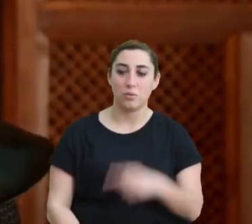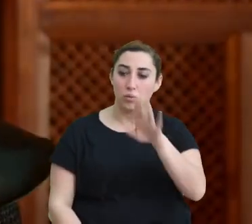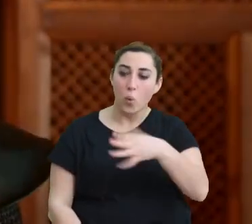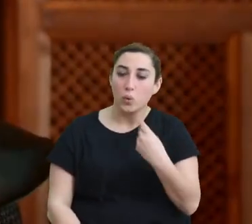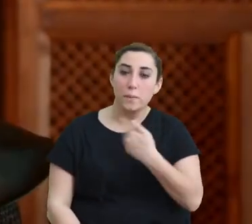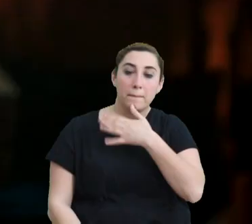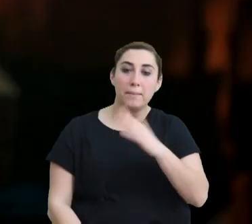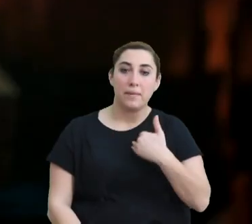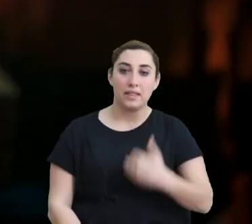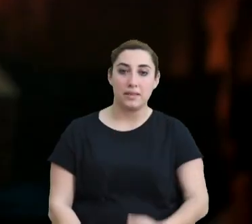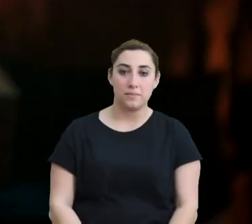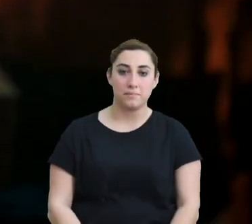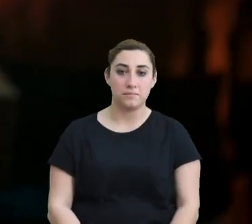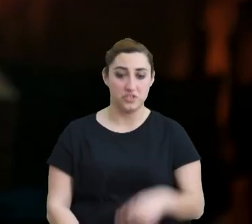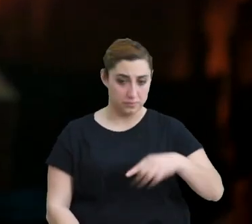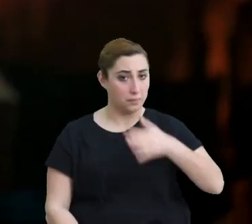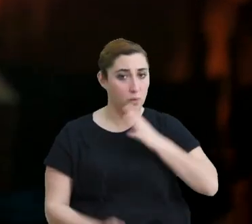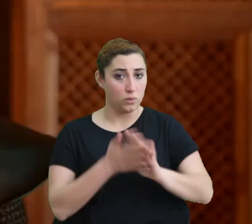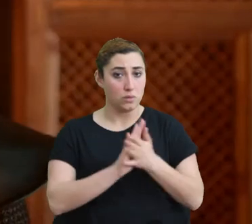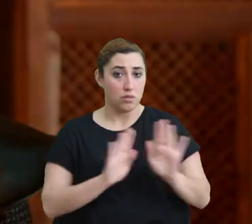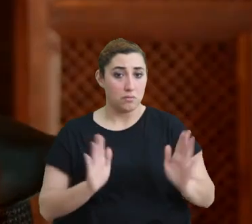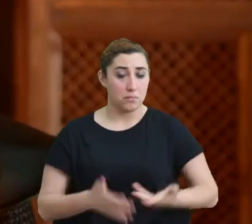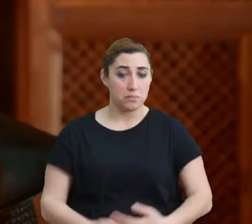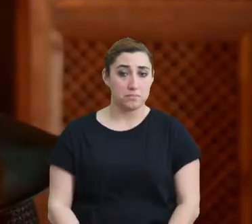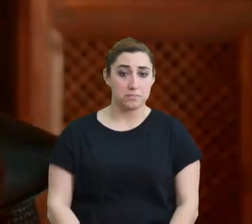Burada olduğunuzu bilmez idim. Bildin işte şimdi.